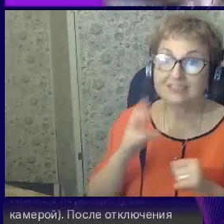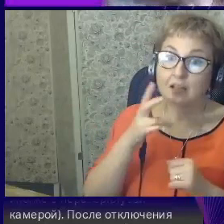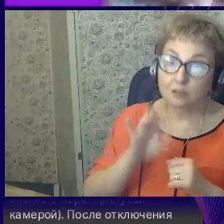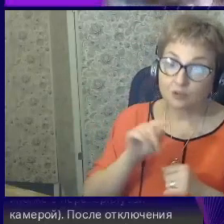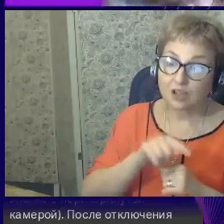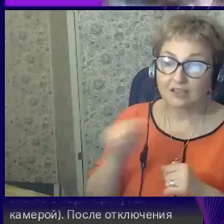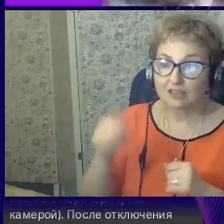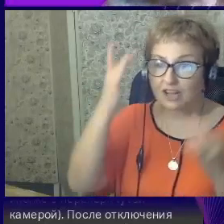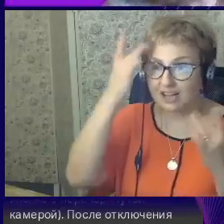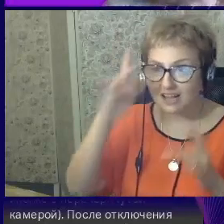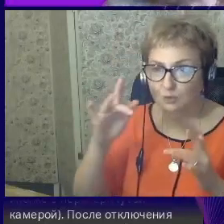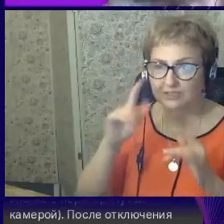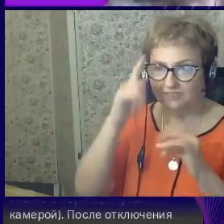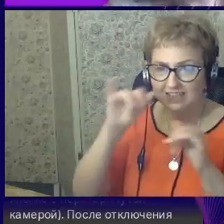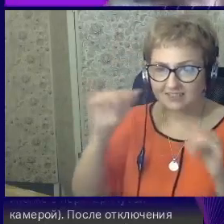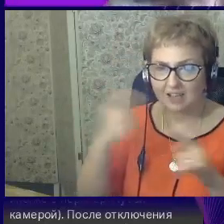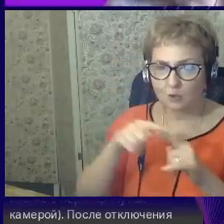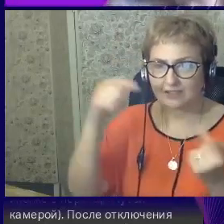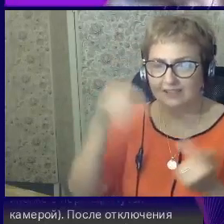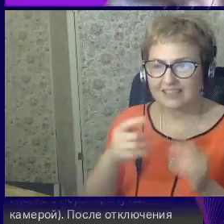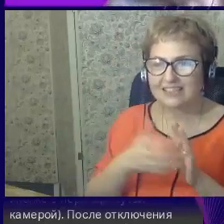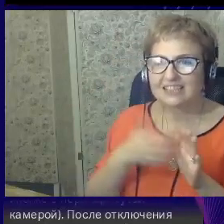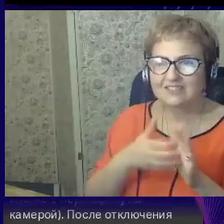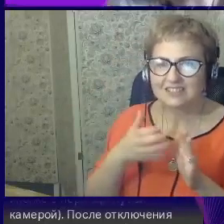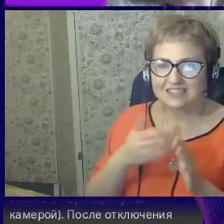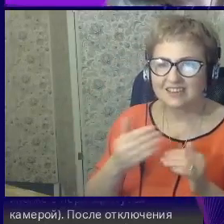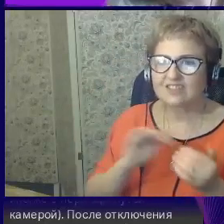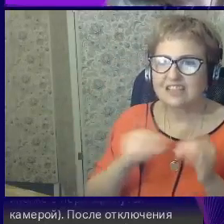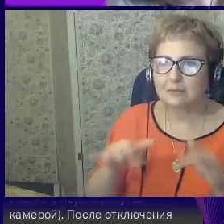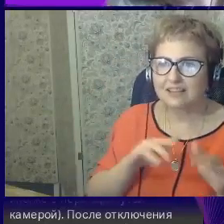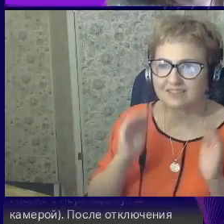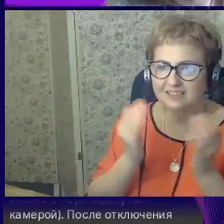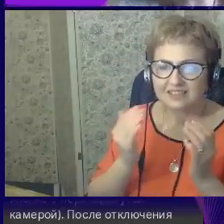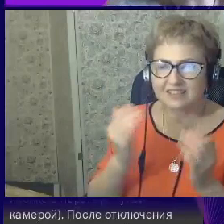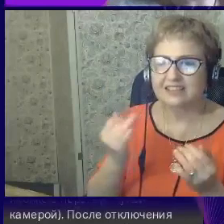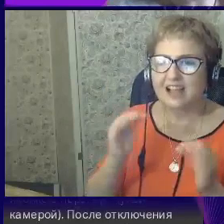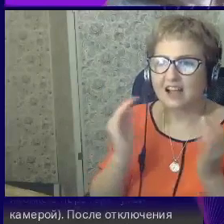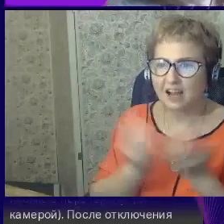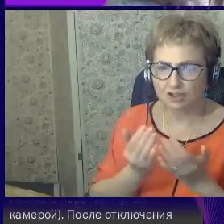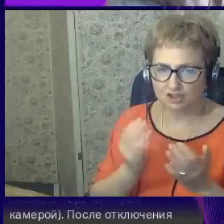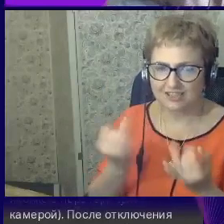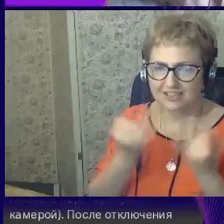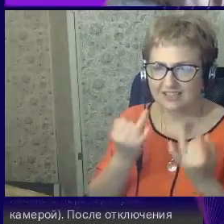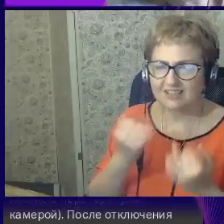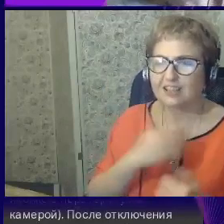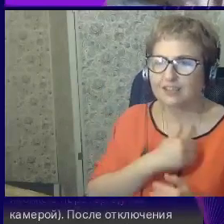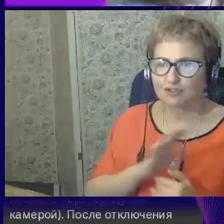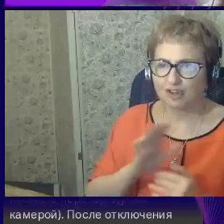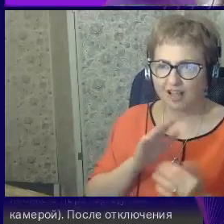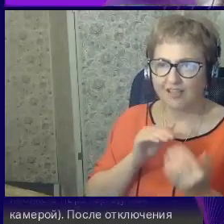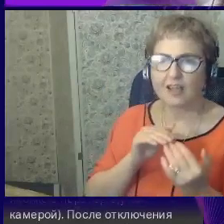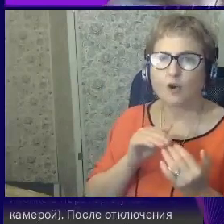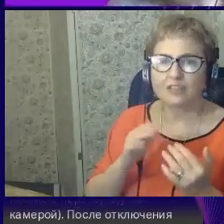или иначе, это расстройство развития, для которого характерен дефицит социальных, ограниченность интересов и нежелание идти на контакт с